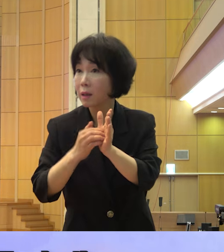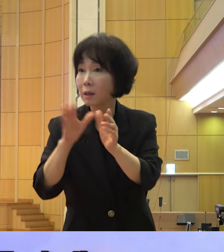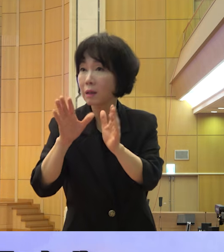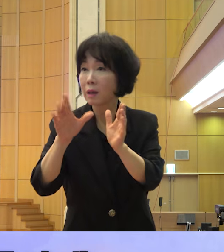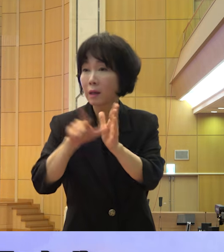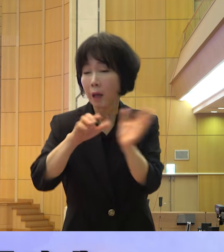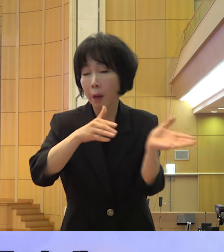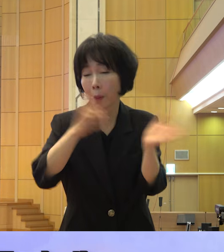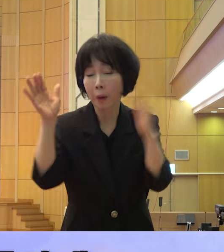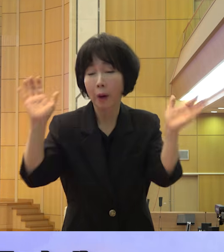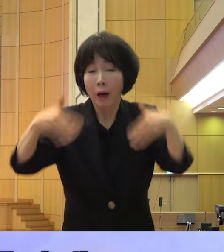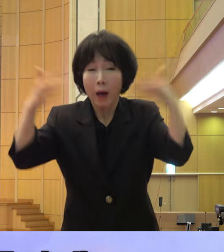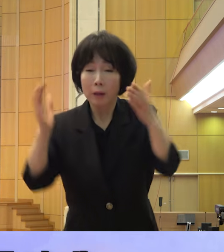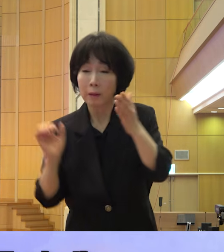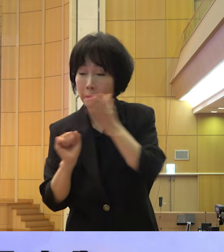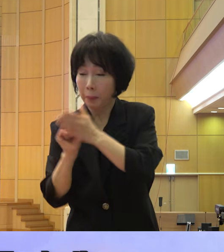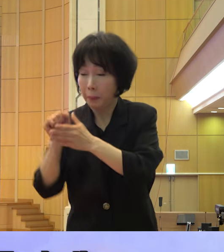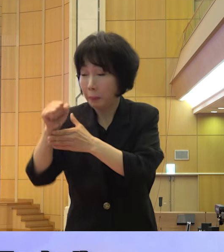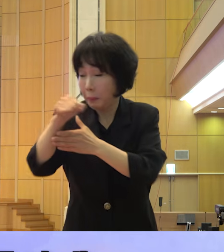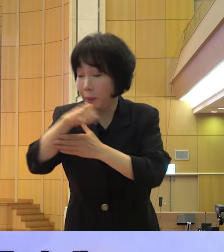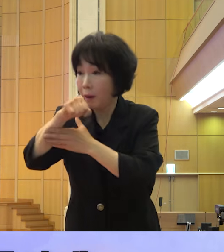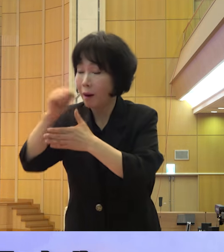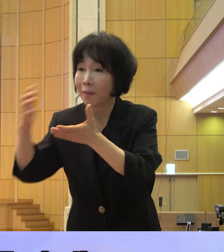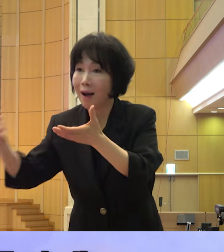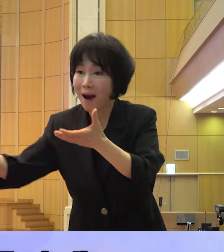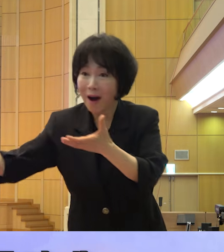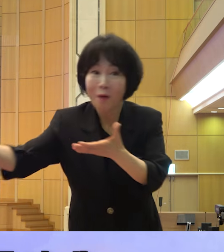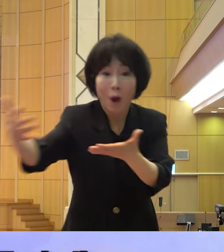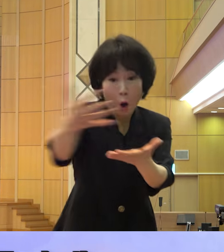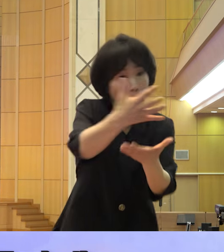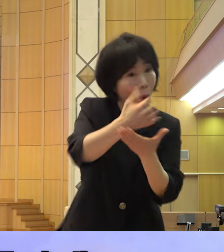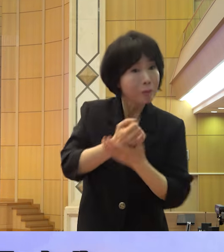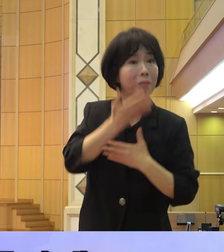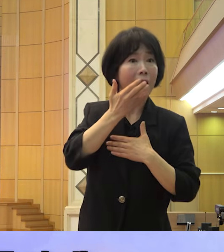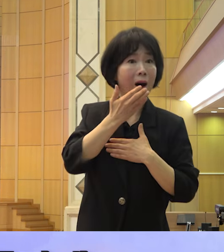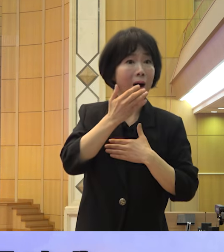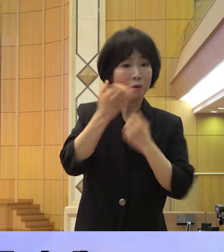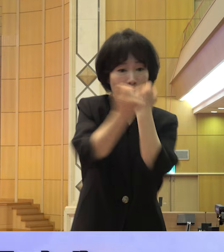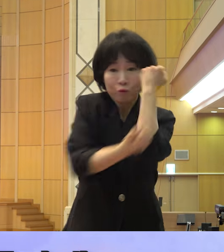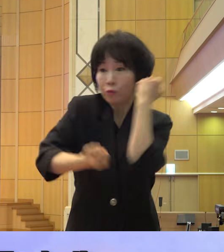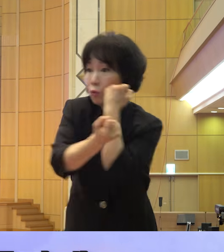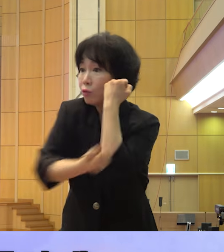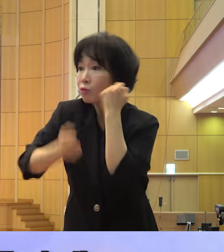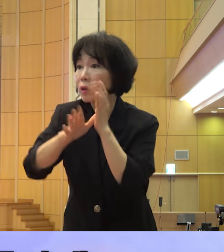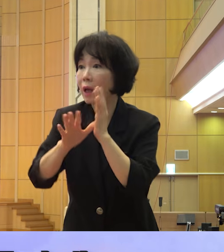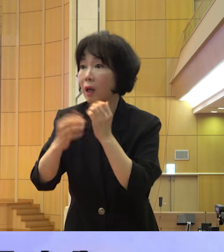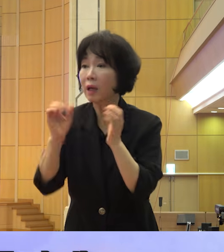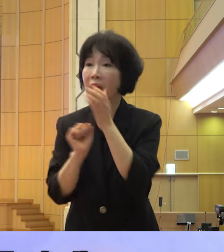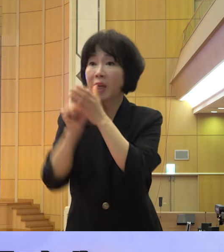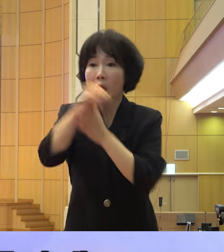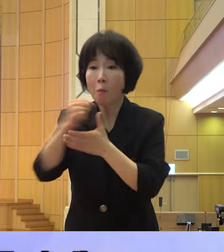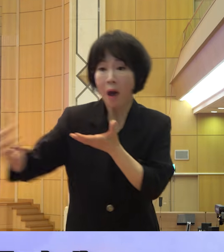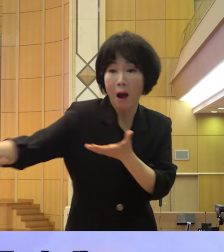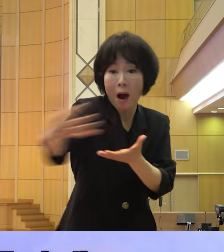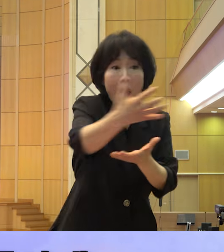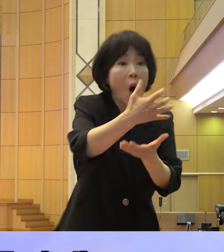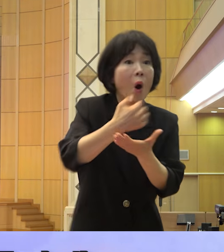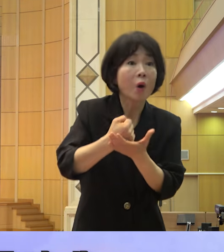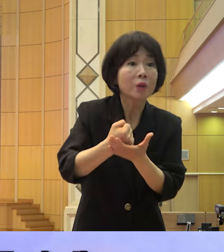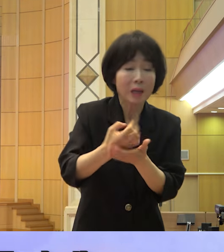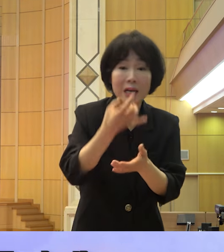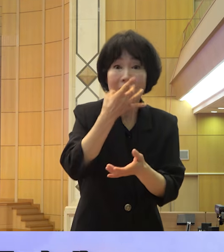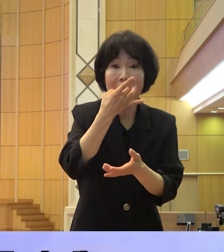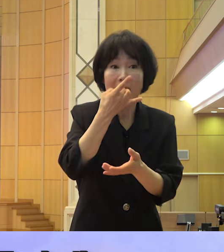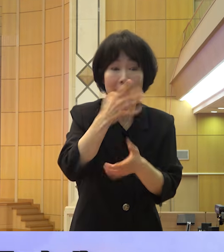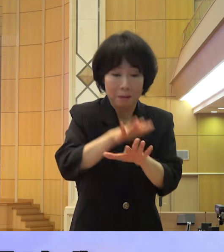거두어요. 그 열매를 거둘 때를 추수때라 그럽니다. 그럼 추수때에 열매를 거둘 때에는 타작마당에 타작을